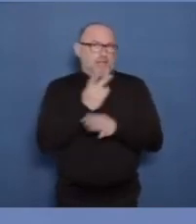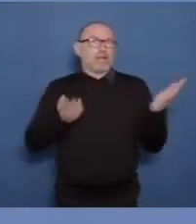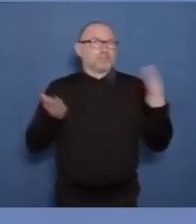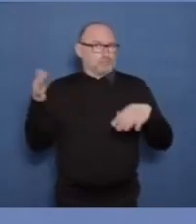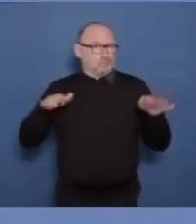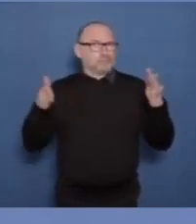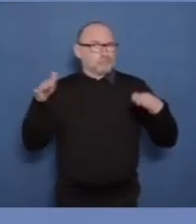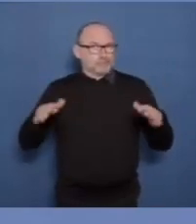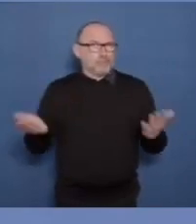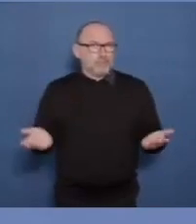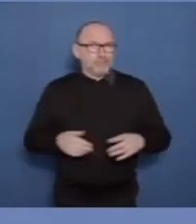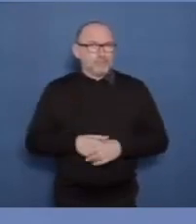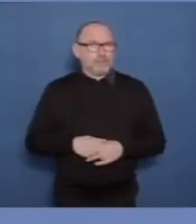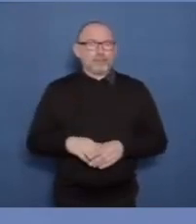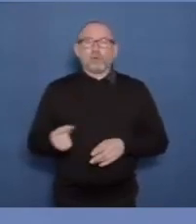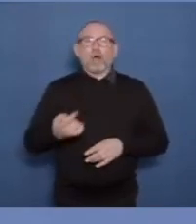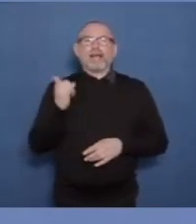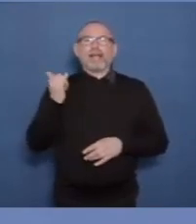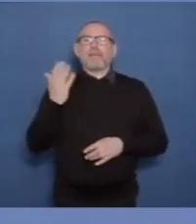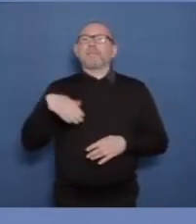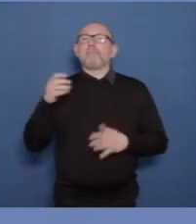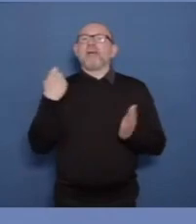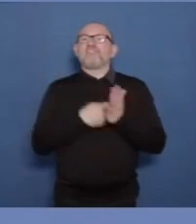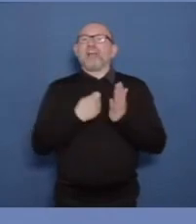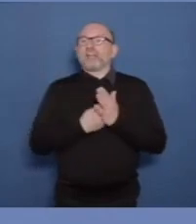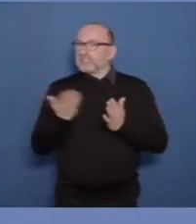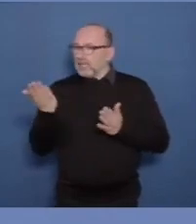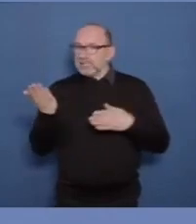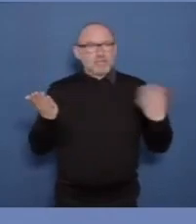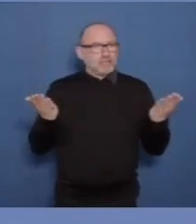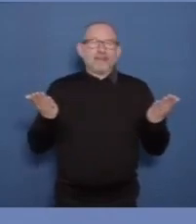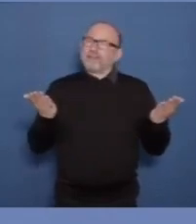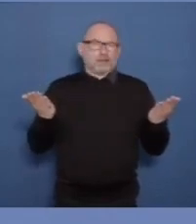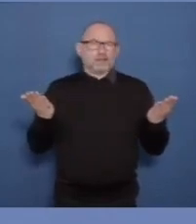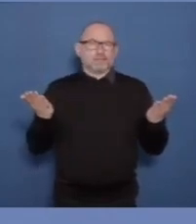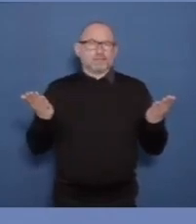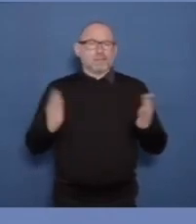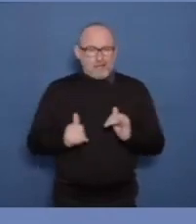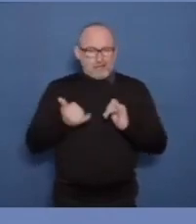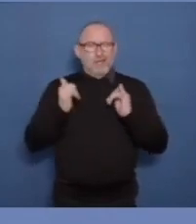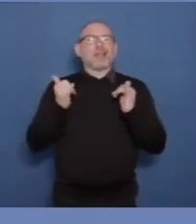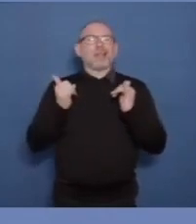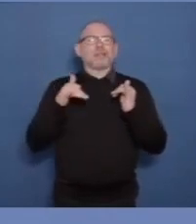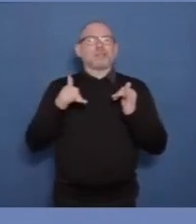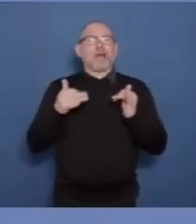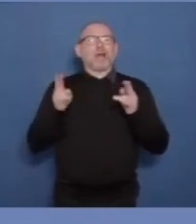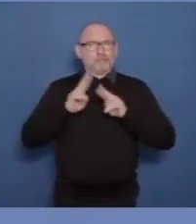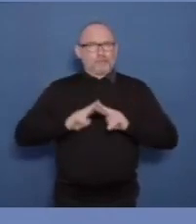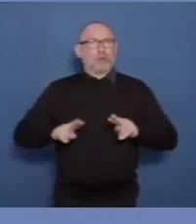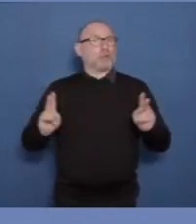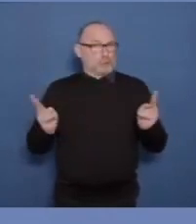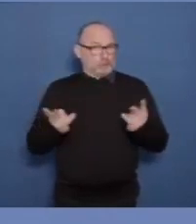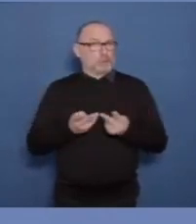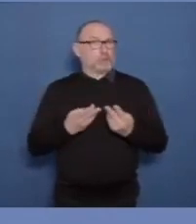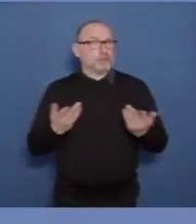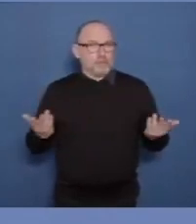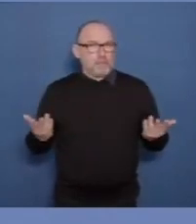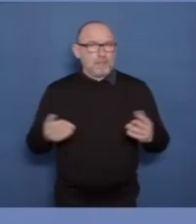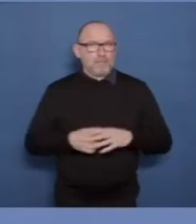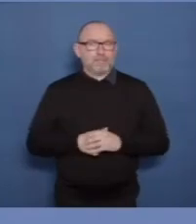Es gibt ja nicht ein Leben, das mehr wert wäre als ein anderes. Jedes Leben hat seine Würde. Aber es gibt natürlich